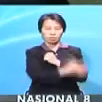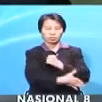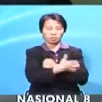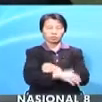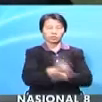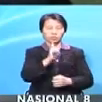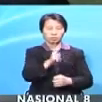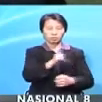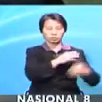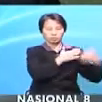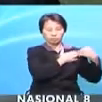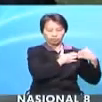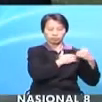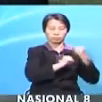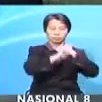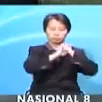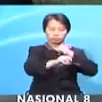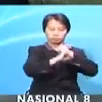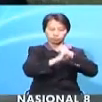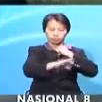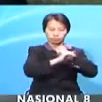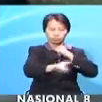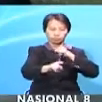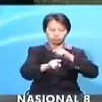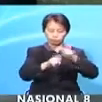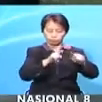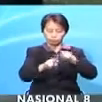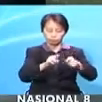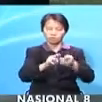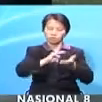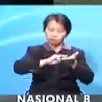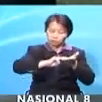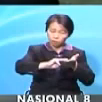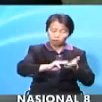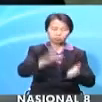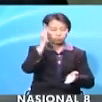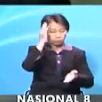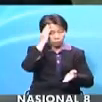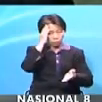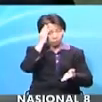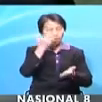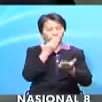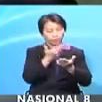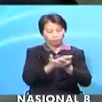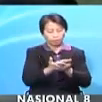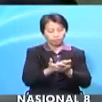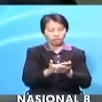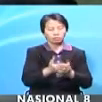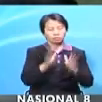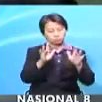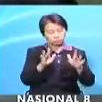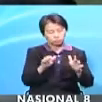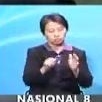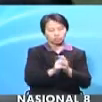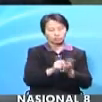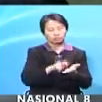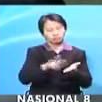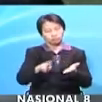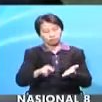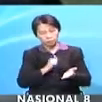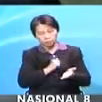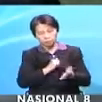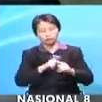berperanan untuk mempromosi perlombaan dari segi kemuliaan pengetahuan kebaikan simpati dan merendah diri